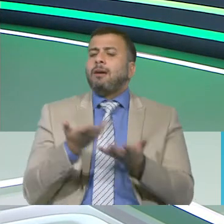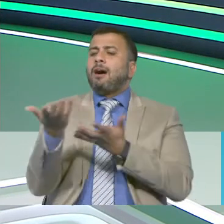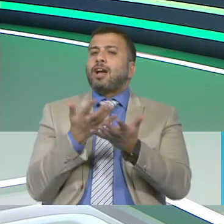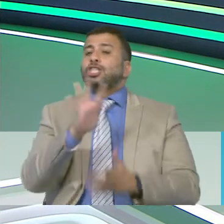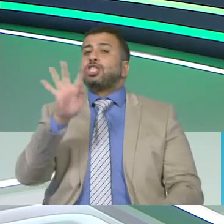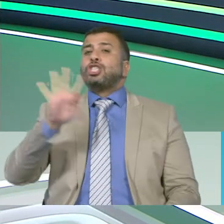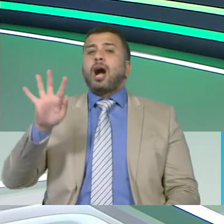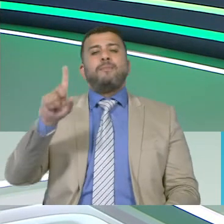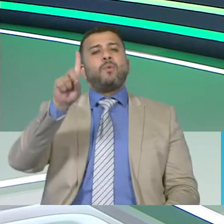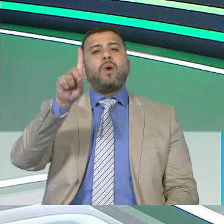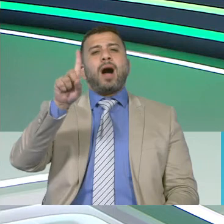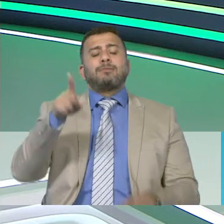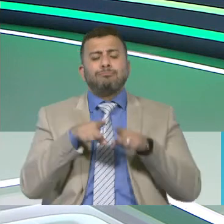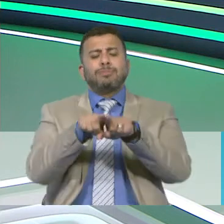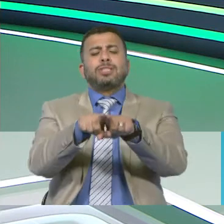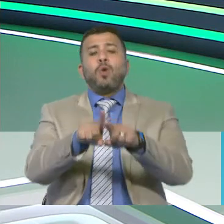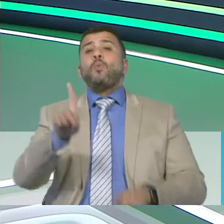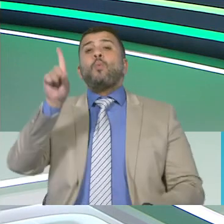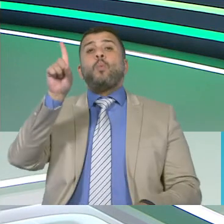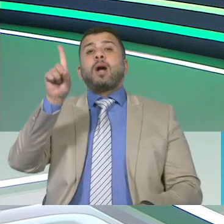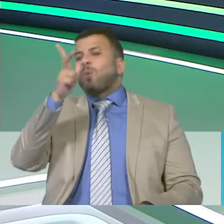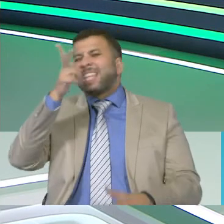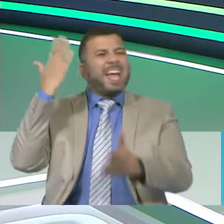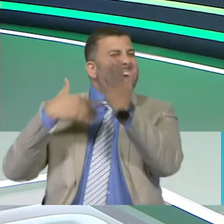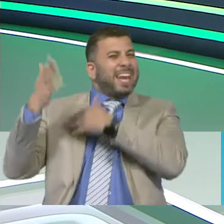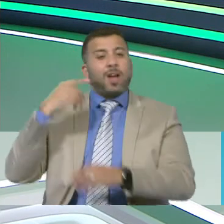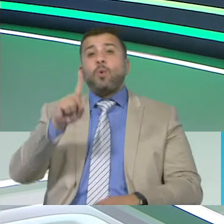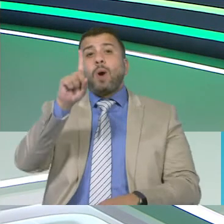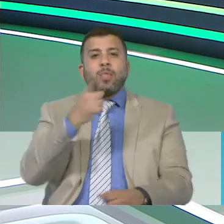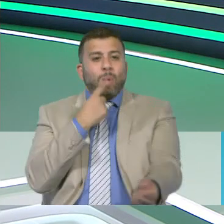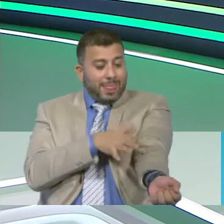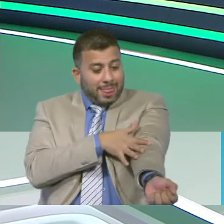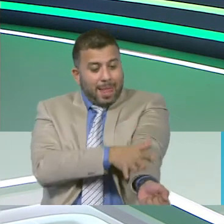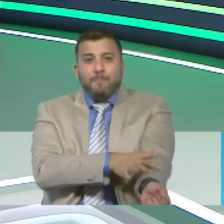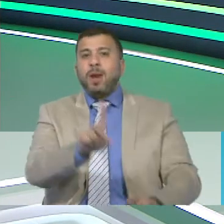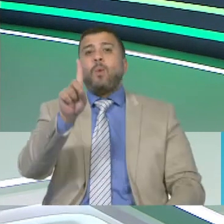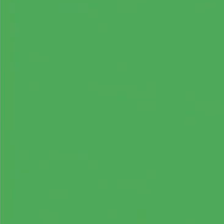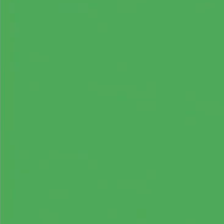الشعب الواحد والمصير الواحد والتاريخ الواحد والدم الواحد.